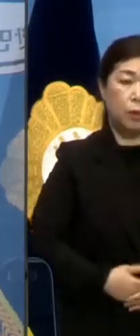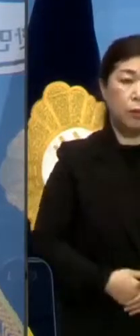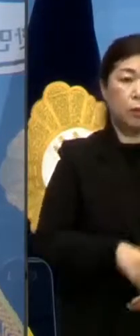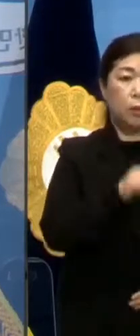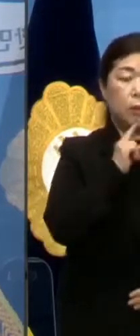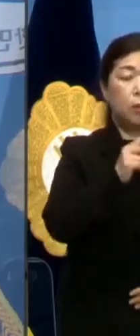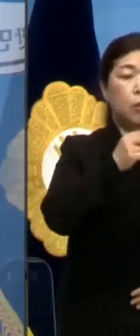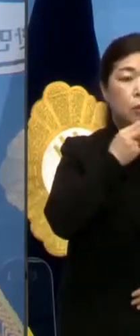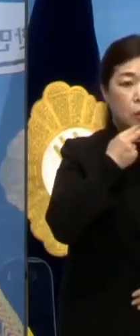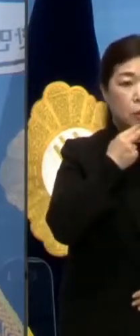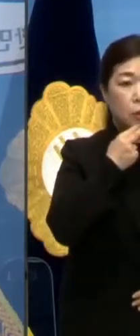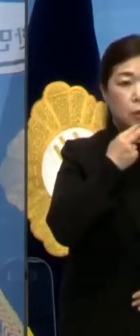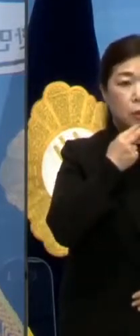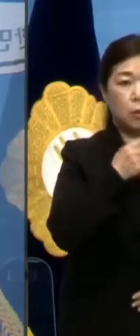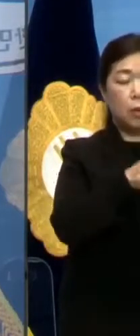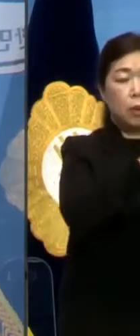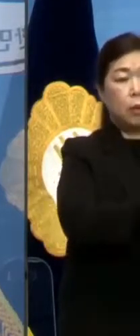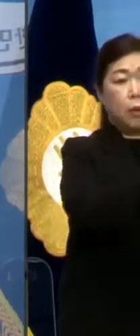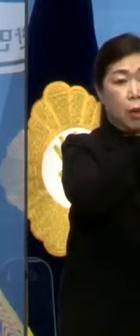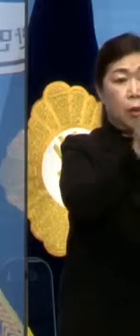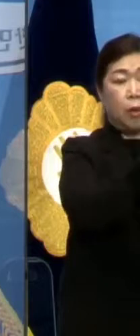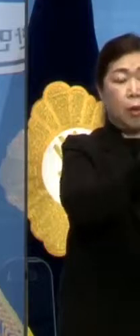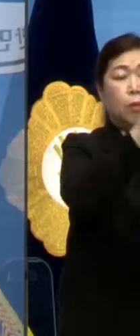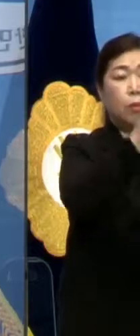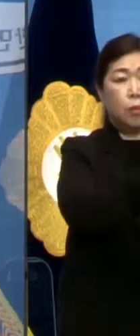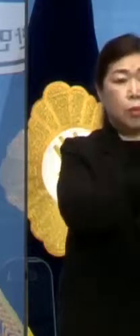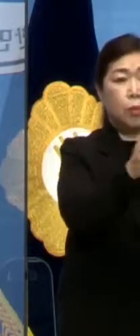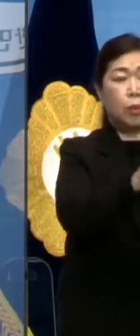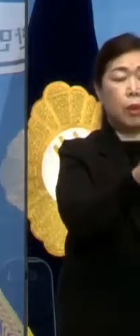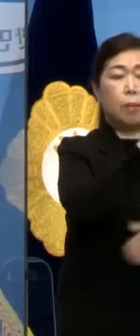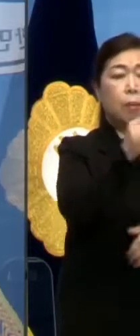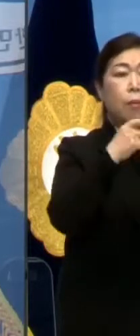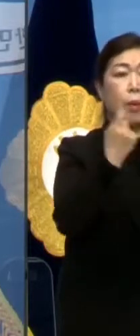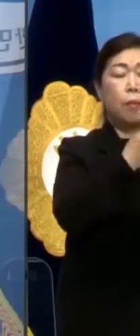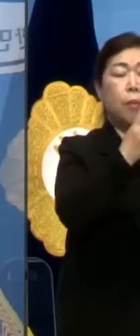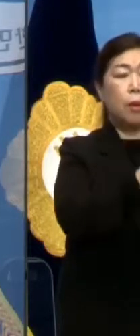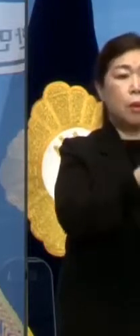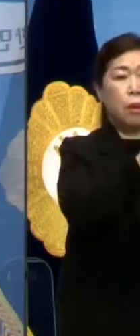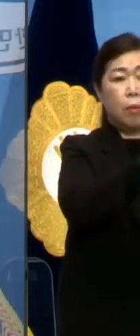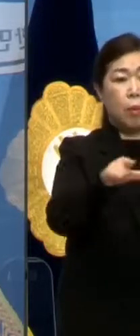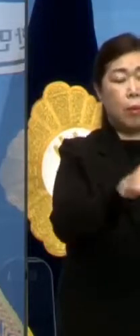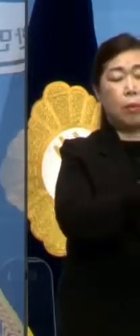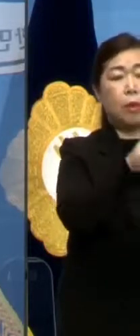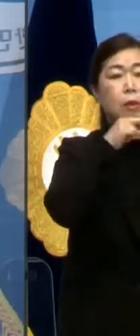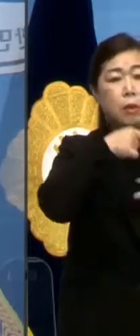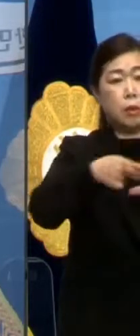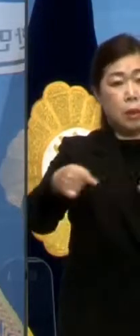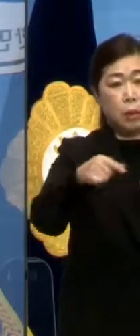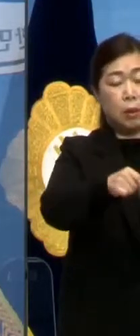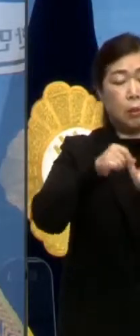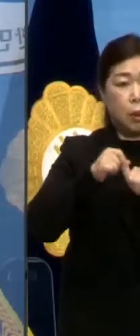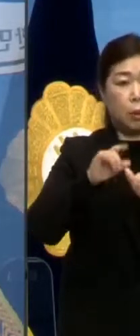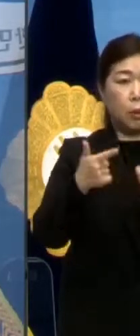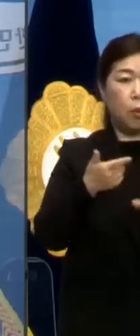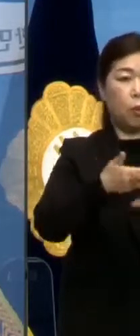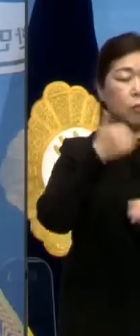물론 입양부모에는 민법상 일반 입양, 친양자 입양, 그리고